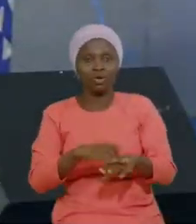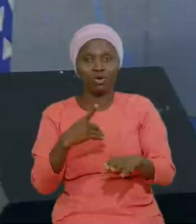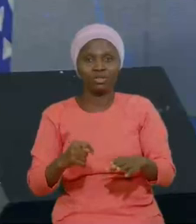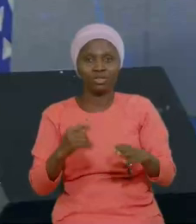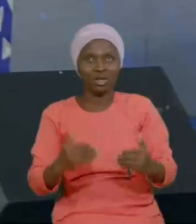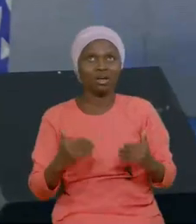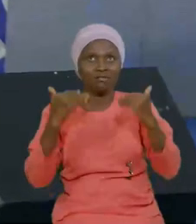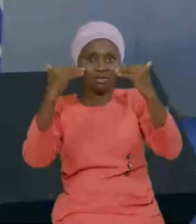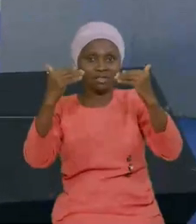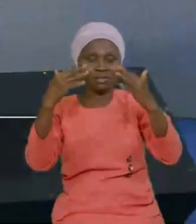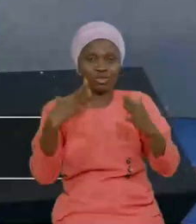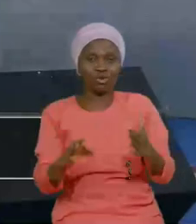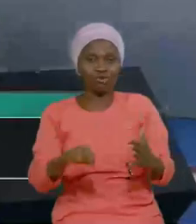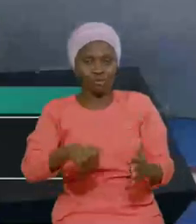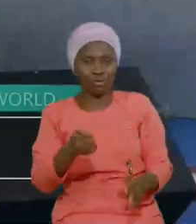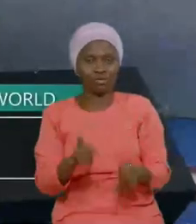arriveras.